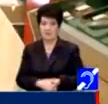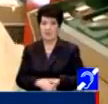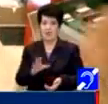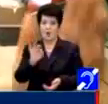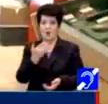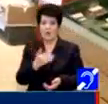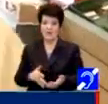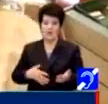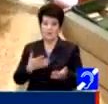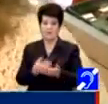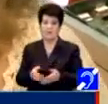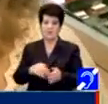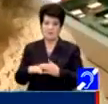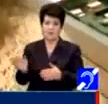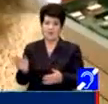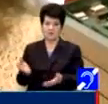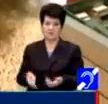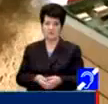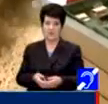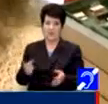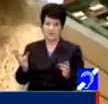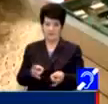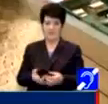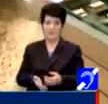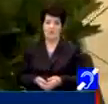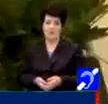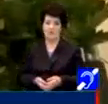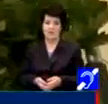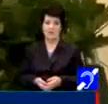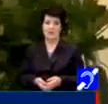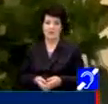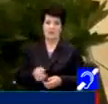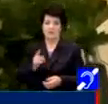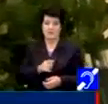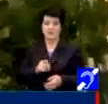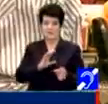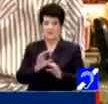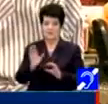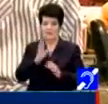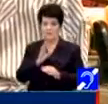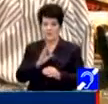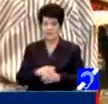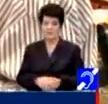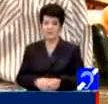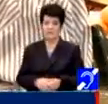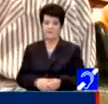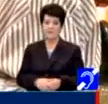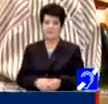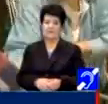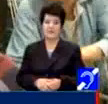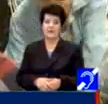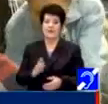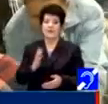foarte bine, le plătim și mergem mai departe. Avem nevoie să, cum se cheamă, să protejăm mediul. Oricum ne-am trezit foarte târziu. Nu